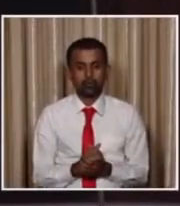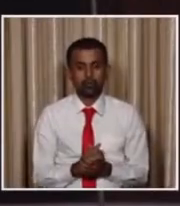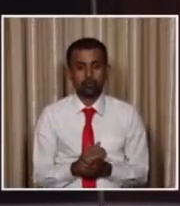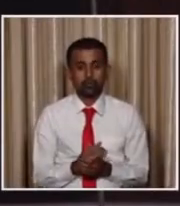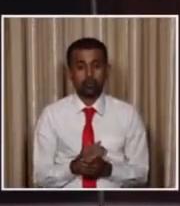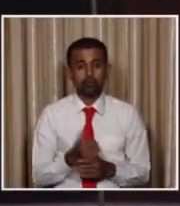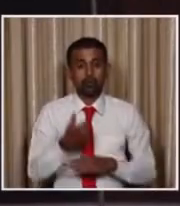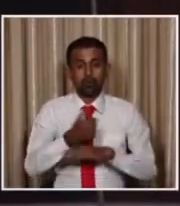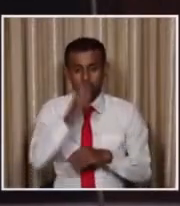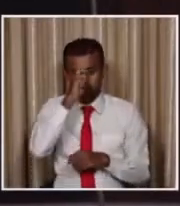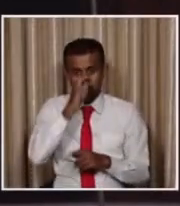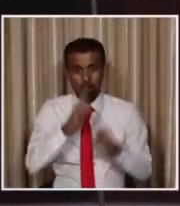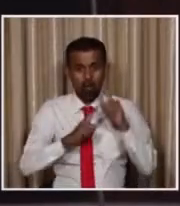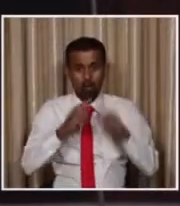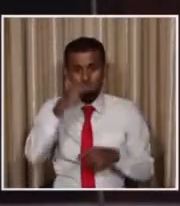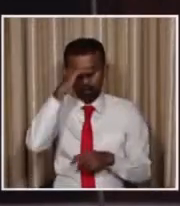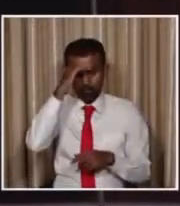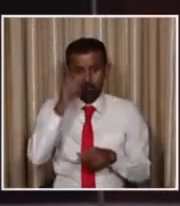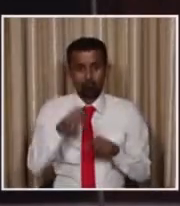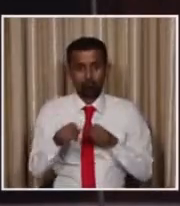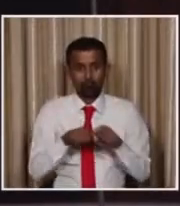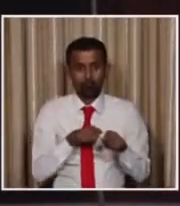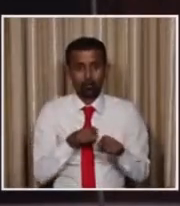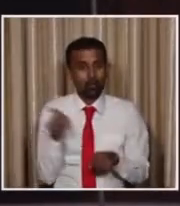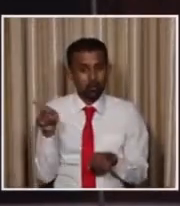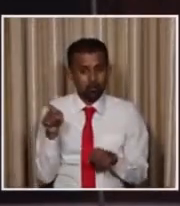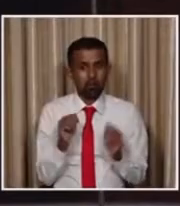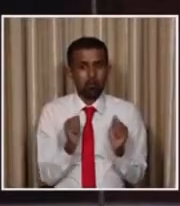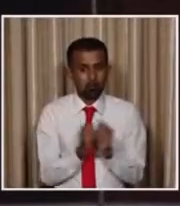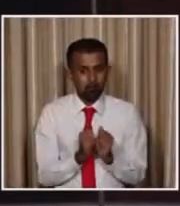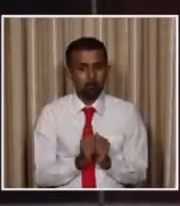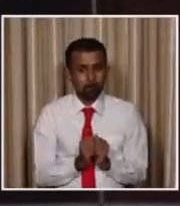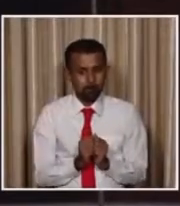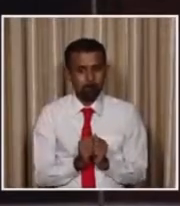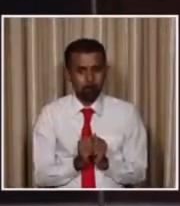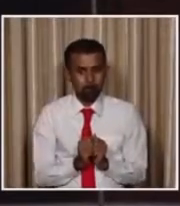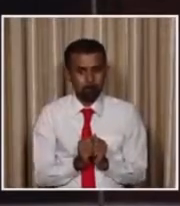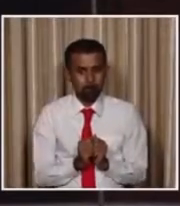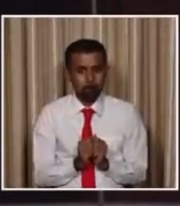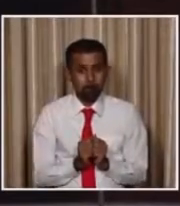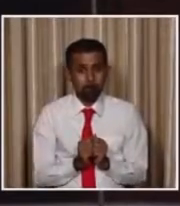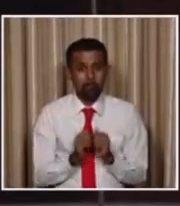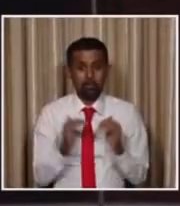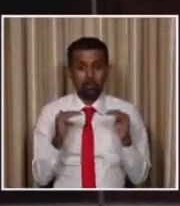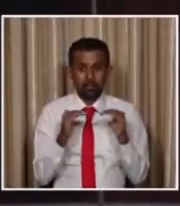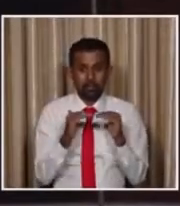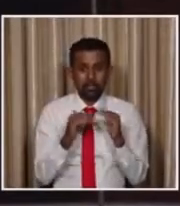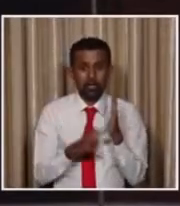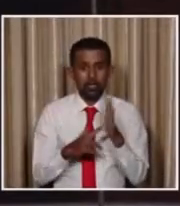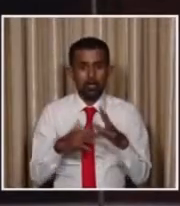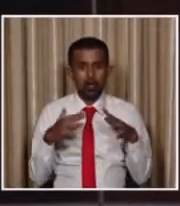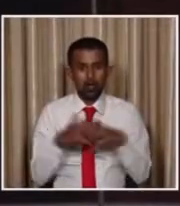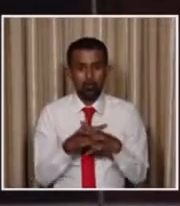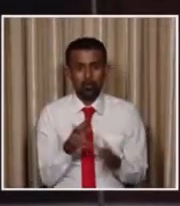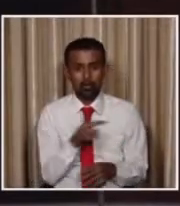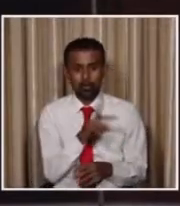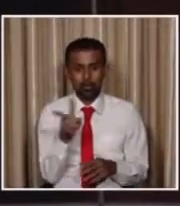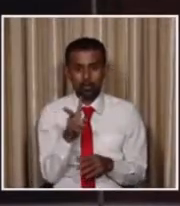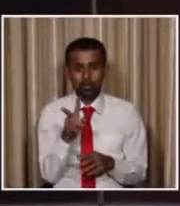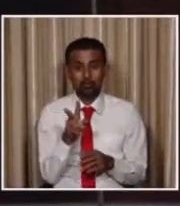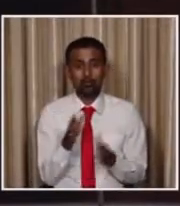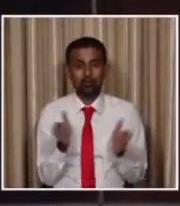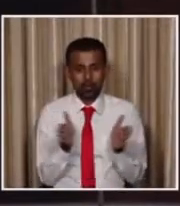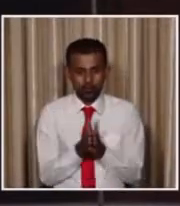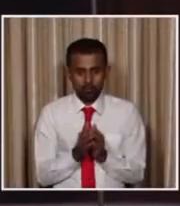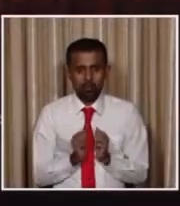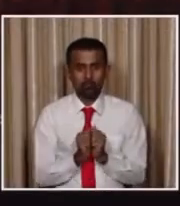සභාපතිතුමනි කතානායකතුමා විදිහට එතුමා කටයුතු කරද්දී මේ තියෙන යුක්තියයි නීතියයි දෙකම එක විදිහට අරගෙන තමයි